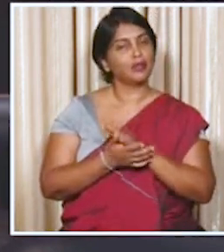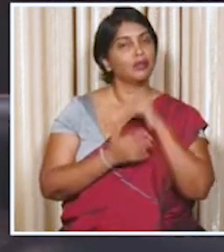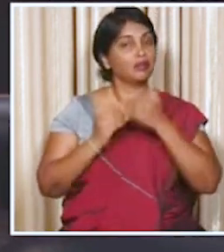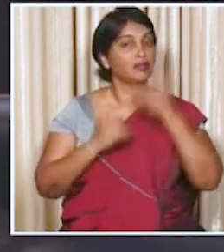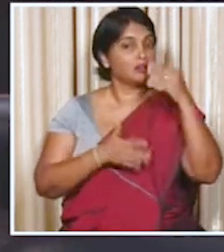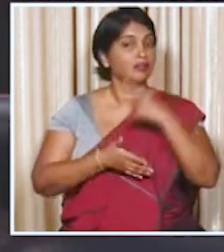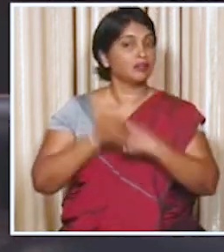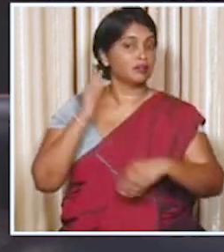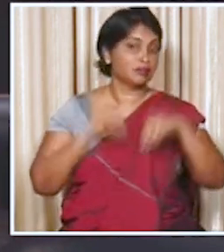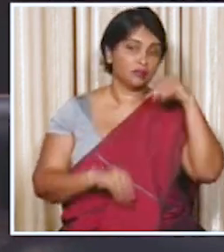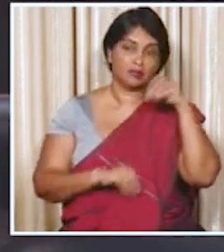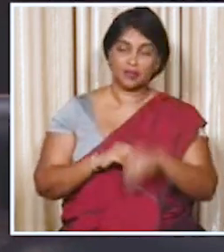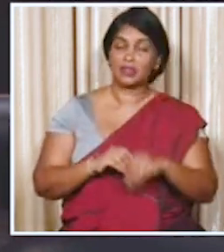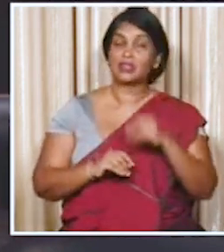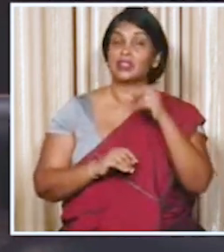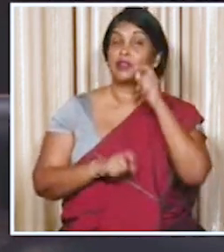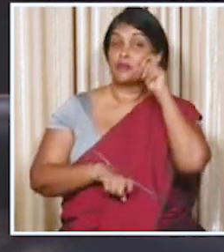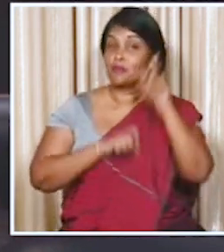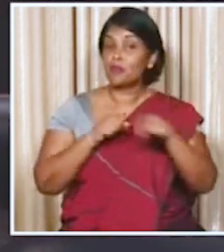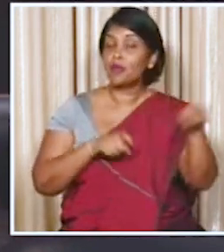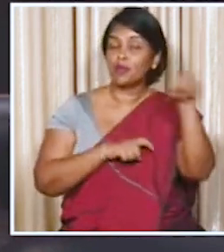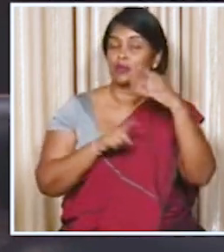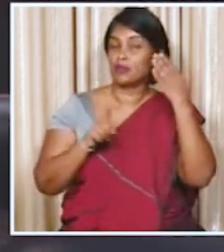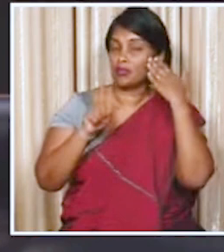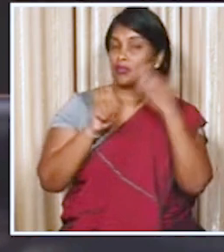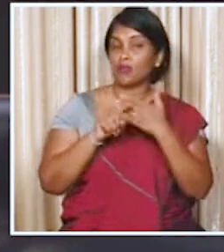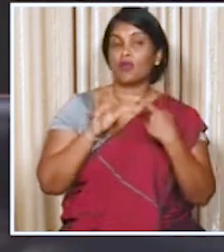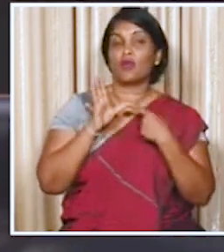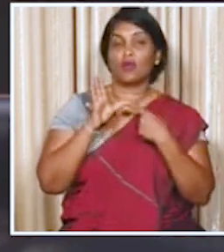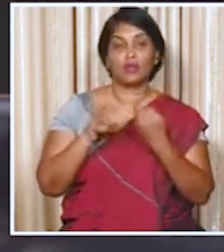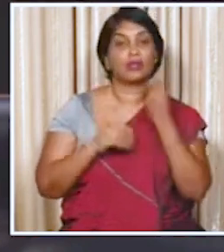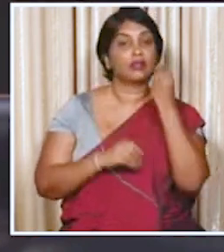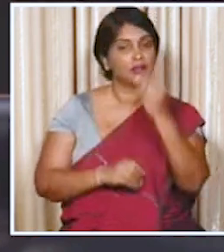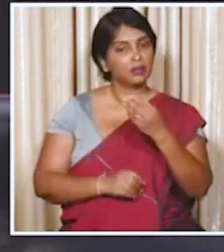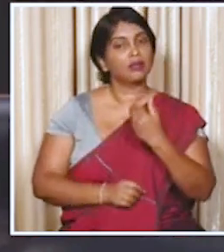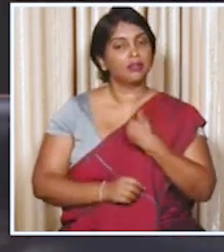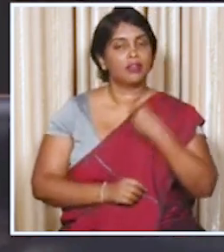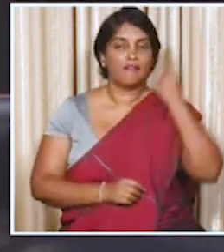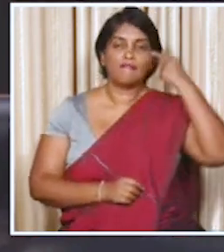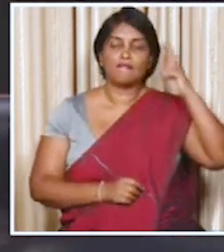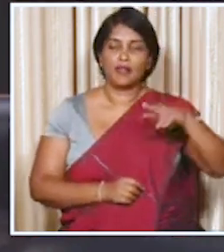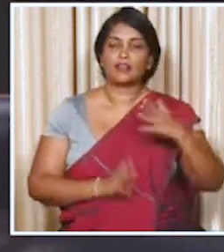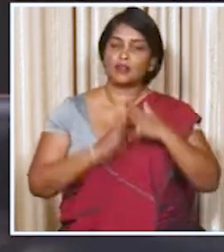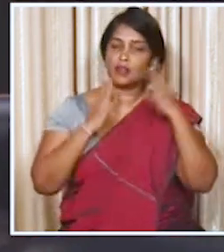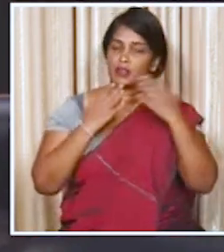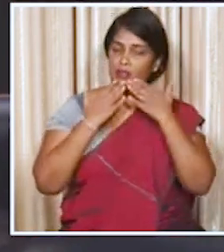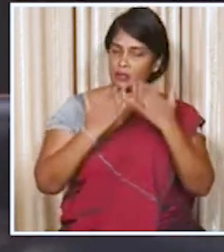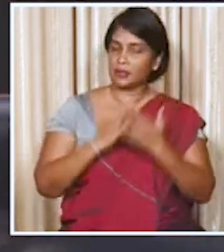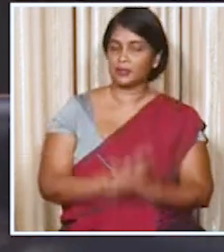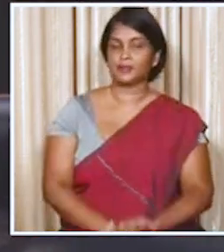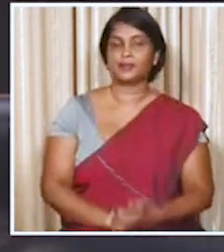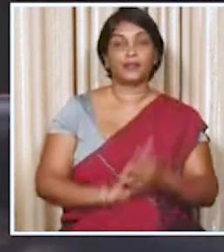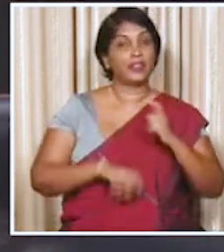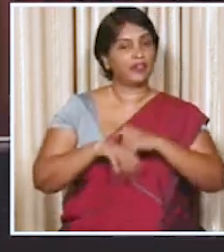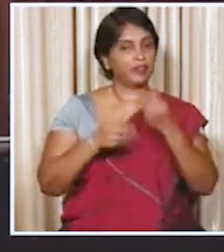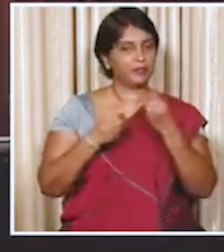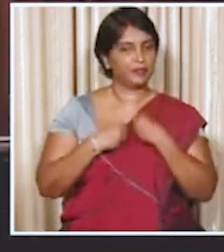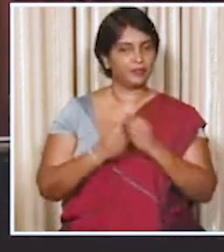එළඹෙන මැතිවරණයකදී ජනතාව අදාළ පිළිතුරක් සැපයයි කියලා අපිට විශ්වාසයි. බොහොම ස්තුතියි මේ කාලය